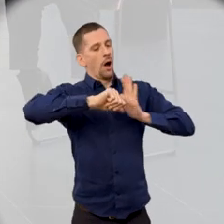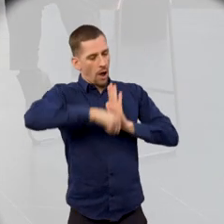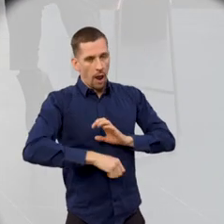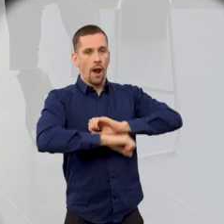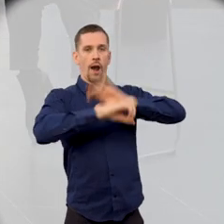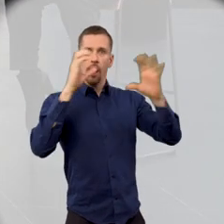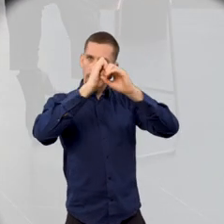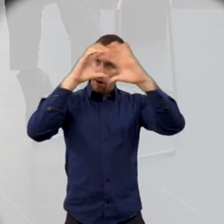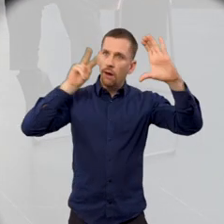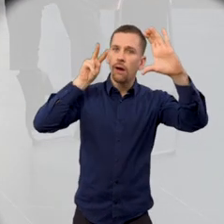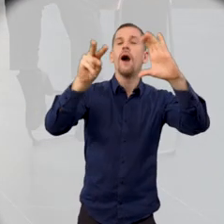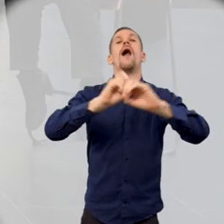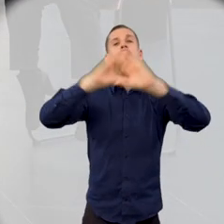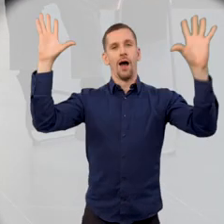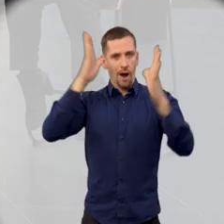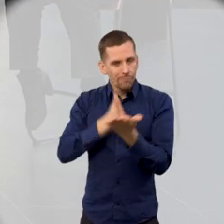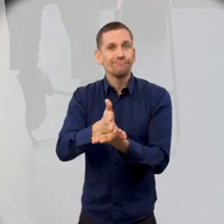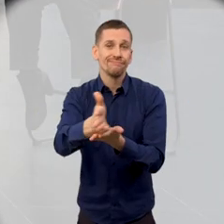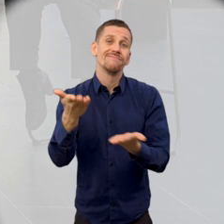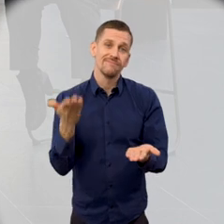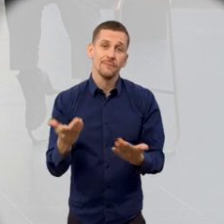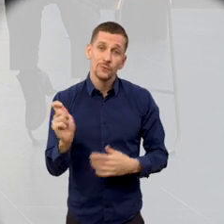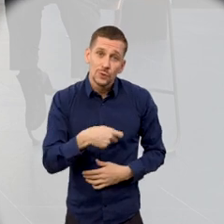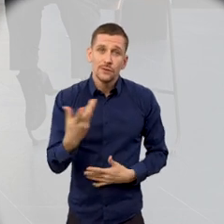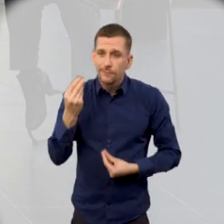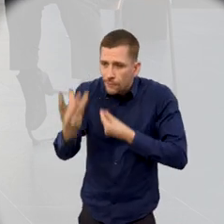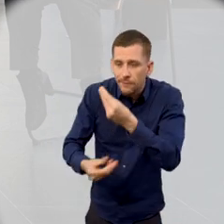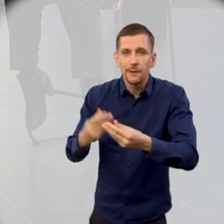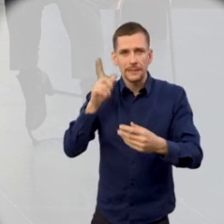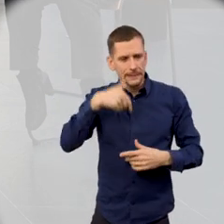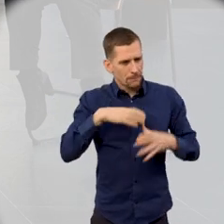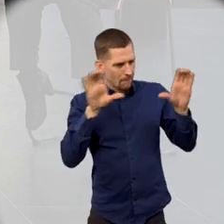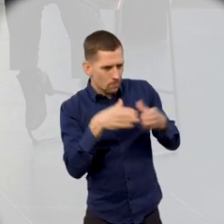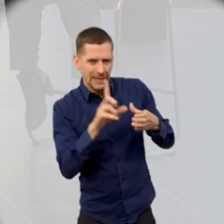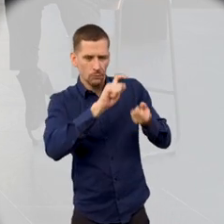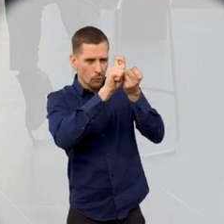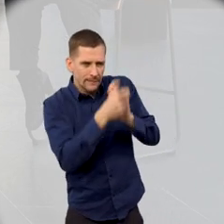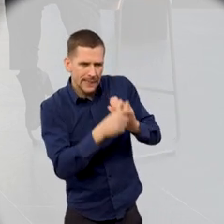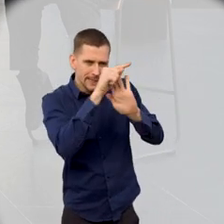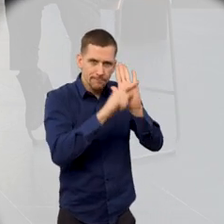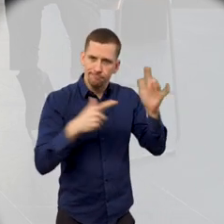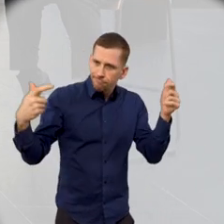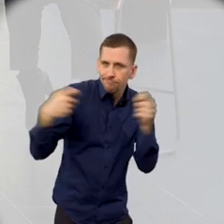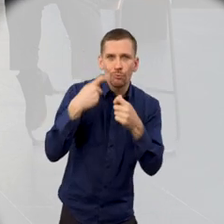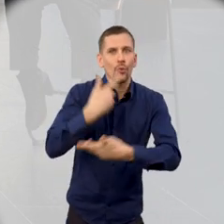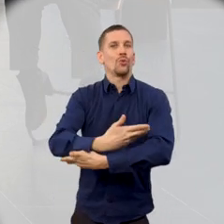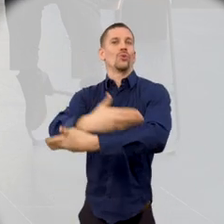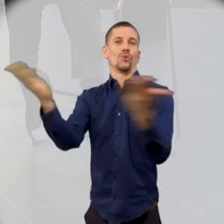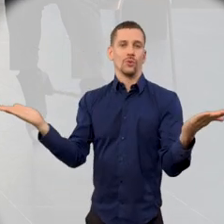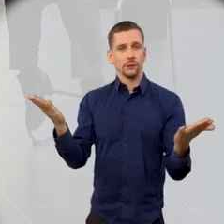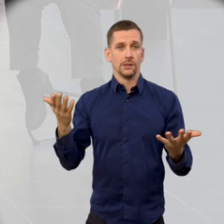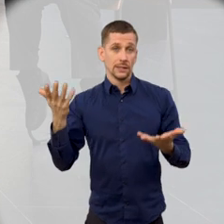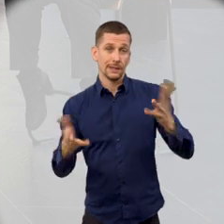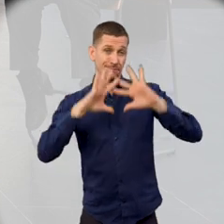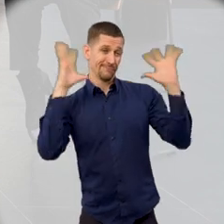qui puissent les représenter. Et parmi celles qui sont déjà présentes dans vos formations, vous diriez que ça modifie en quoi